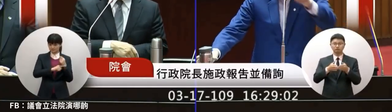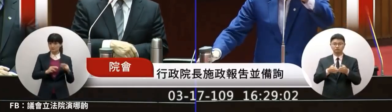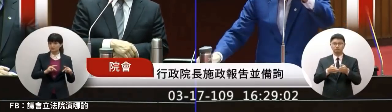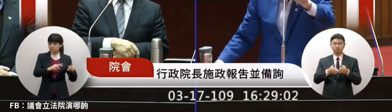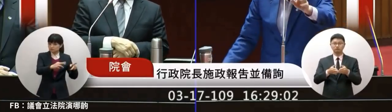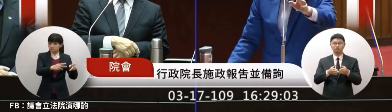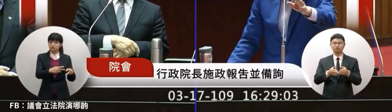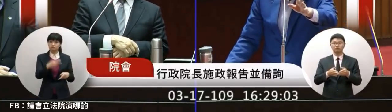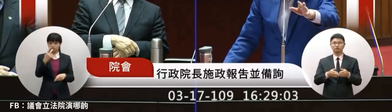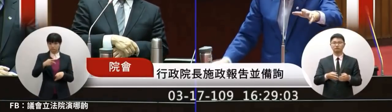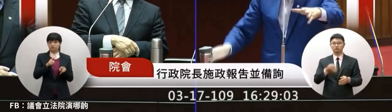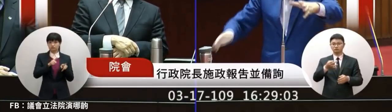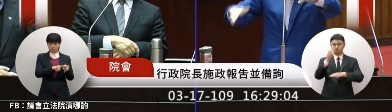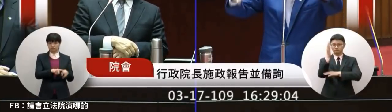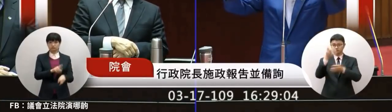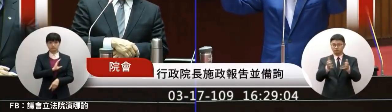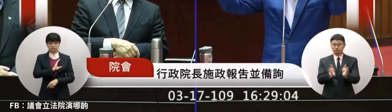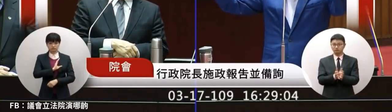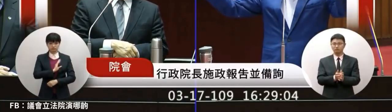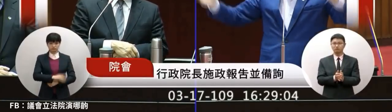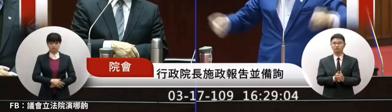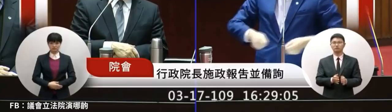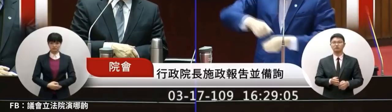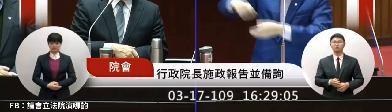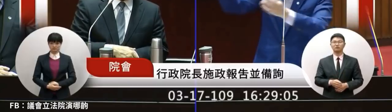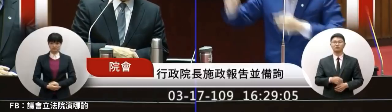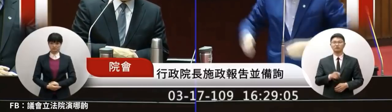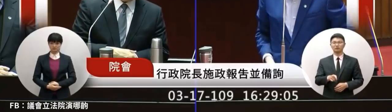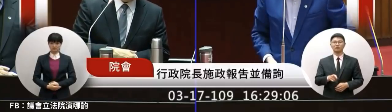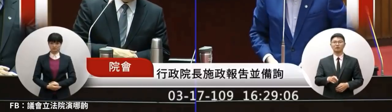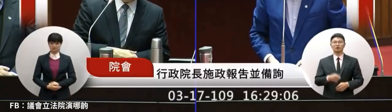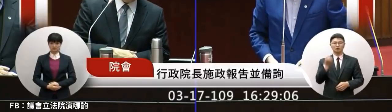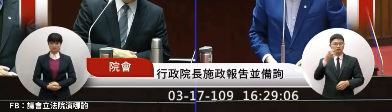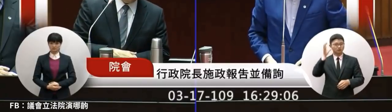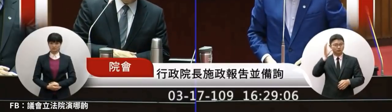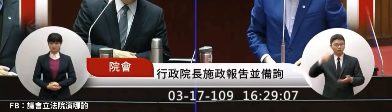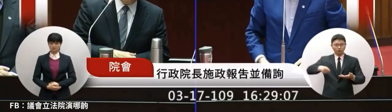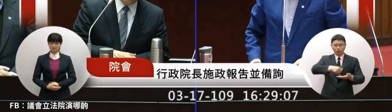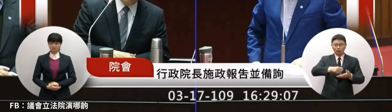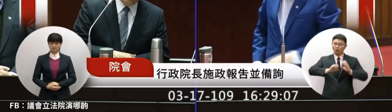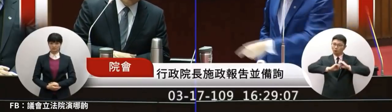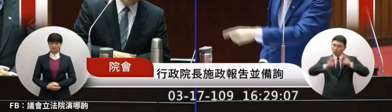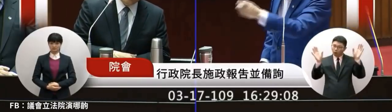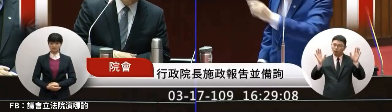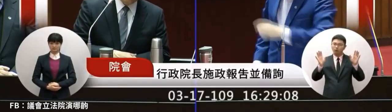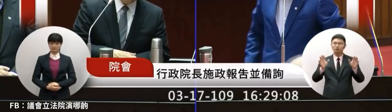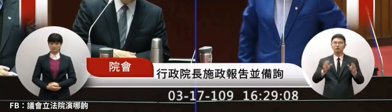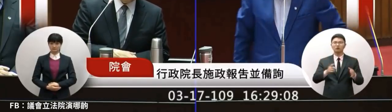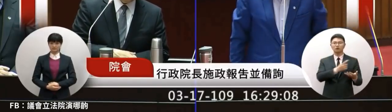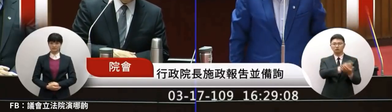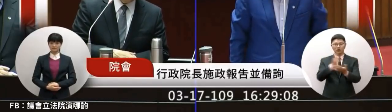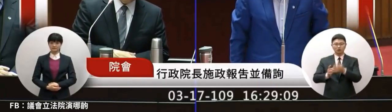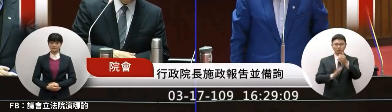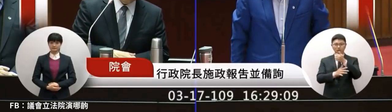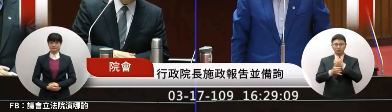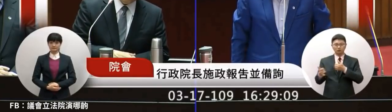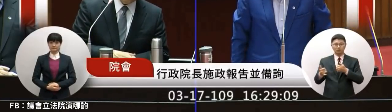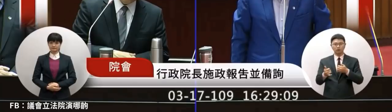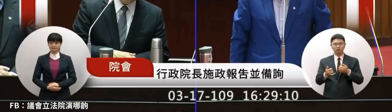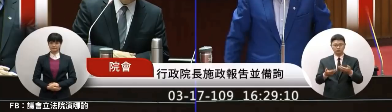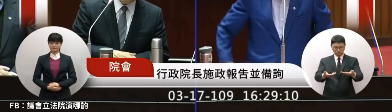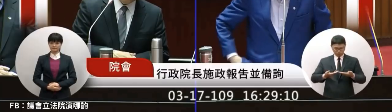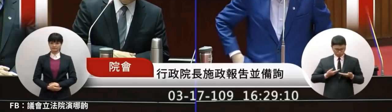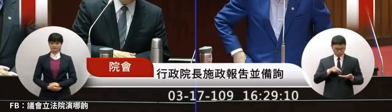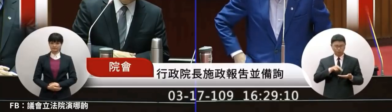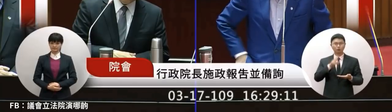是，财政部哇，还发新闻稿，我们每一位委员都收